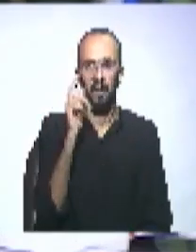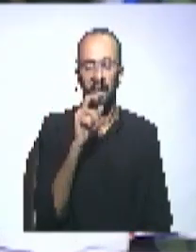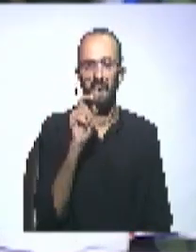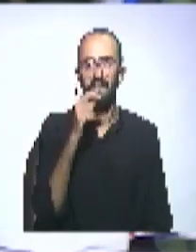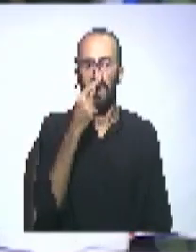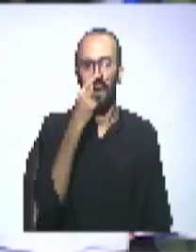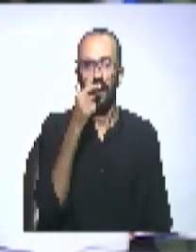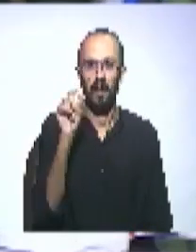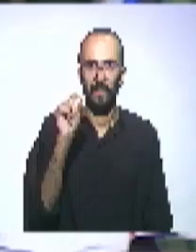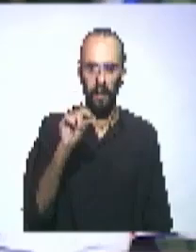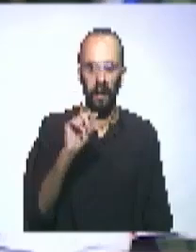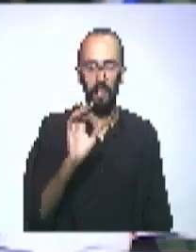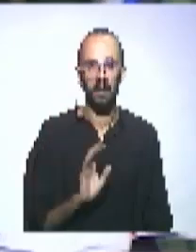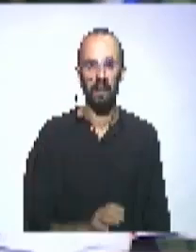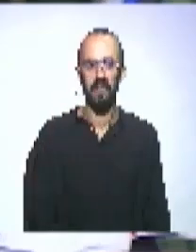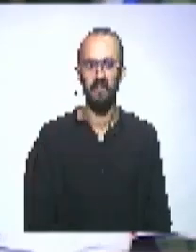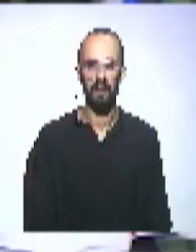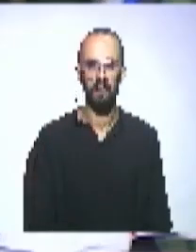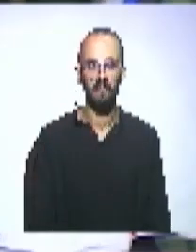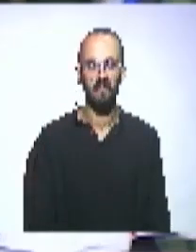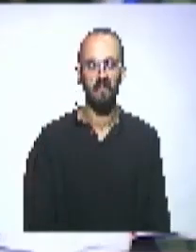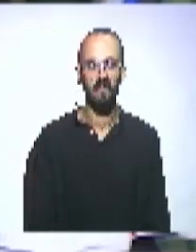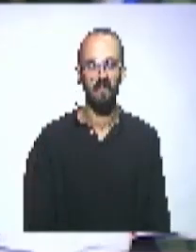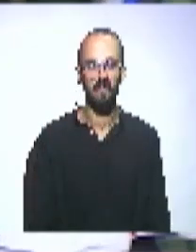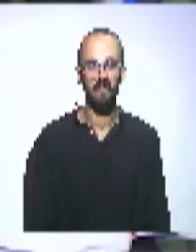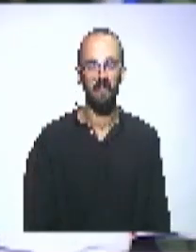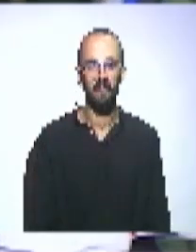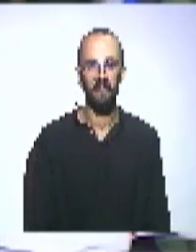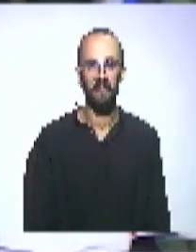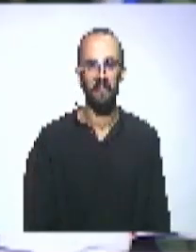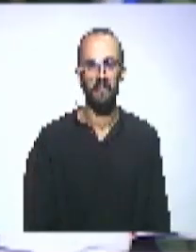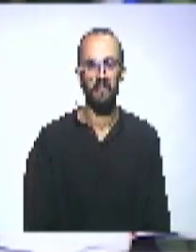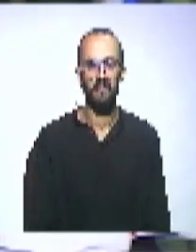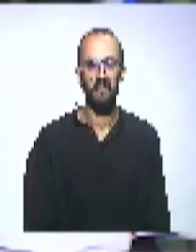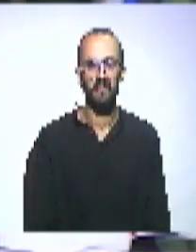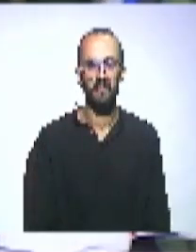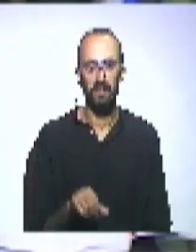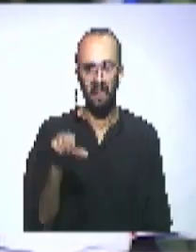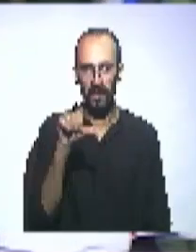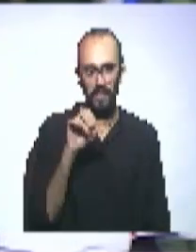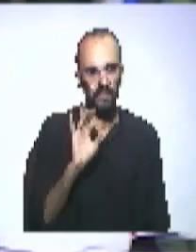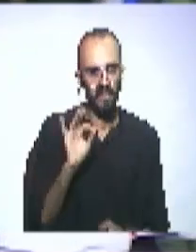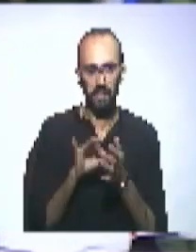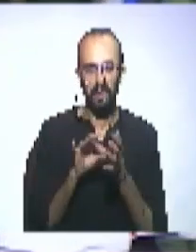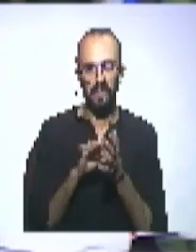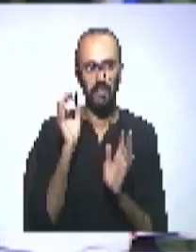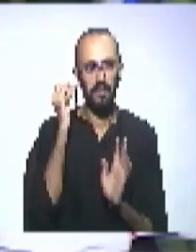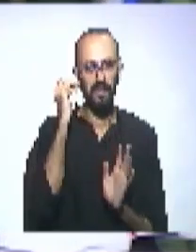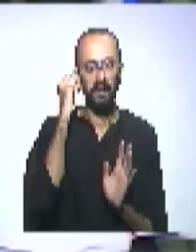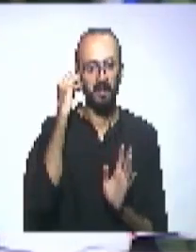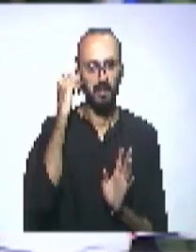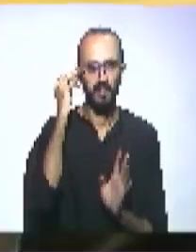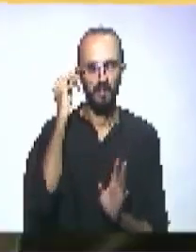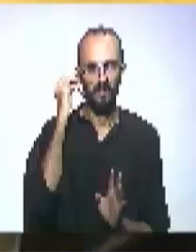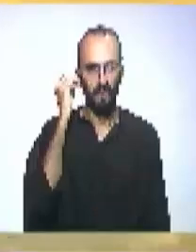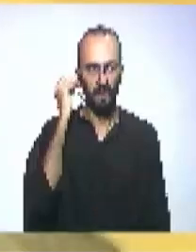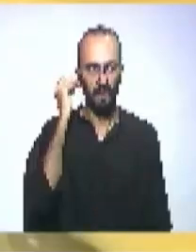والفانيليا بالظبط كده. فقلت ما حطيناش زيت ما حطيناش حاجة. ما حطيناش زيت ما حطيناش أي